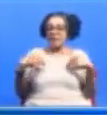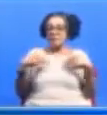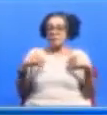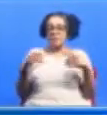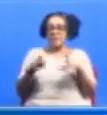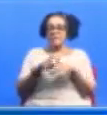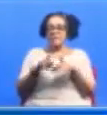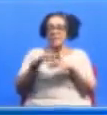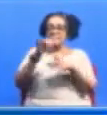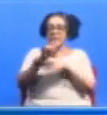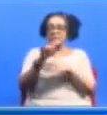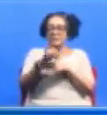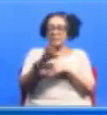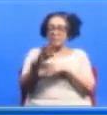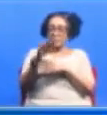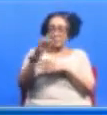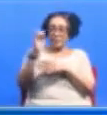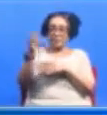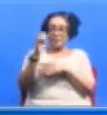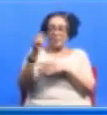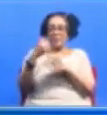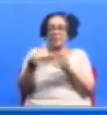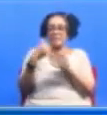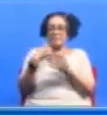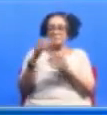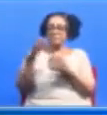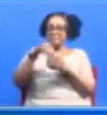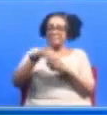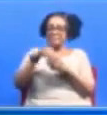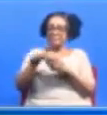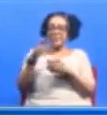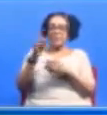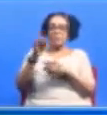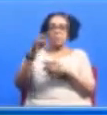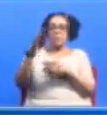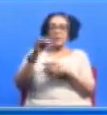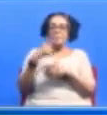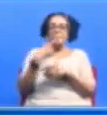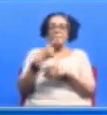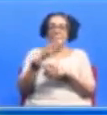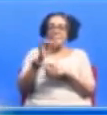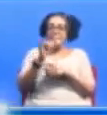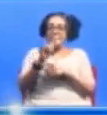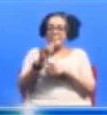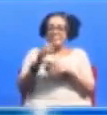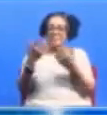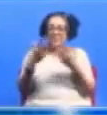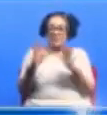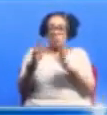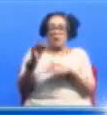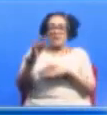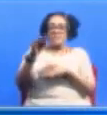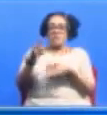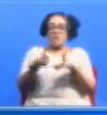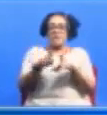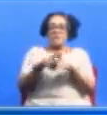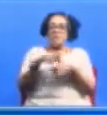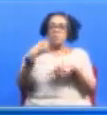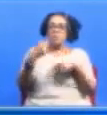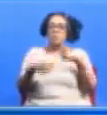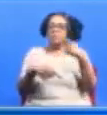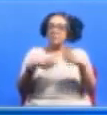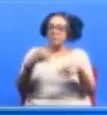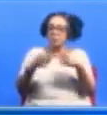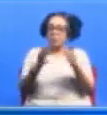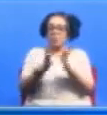za kaskazini mwa Kenya. Waziri wa usalama wa ndani Kithure Kindiki amesema operesheni Maliza Uhalifu itaendelea milele hadi janga la wizi